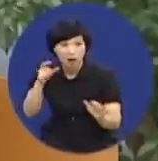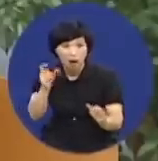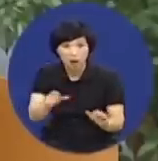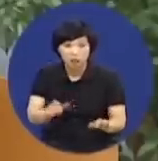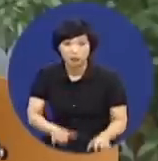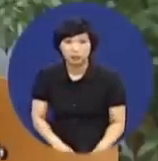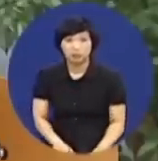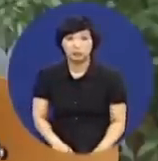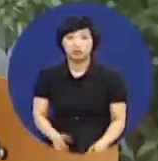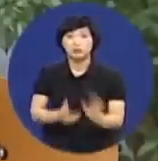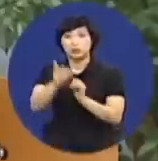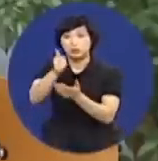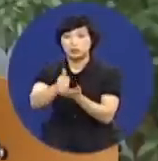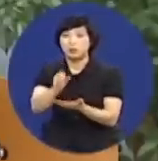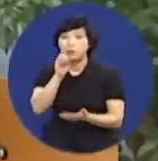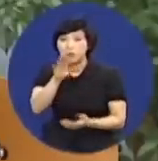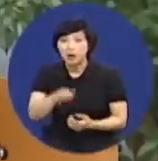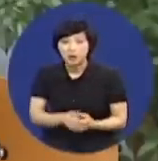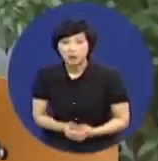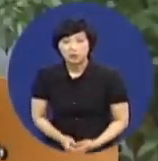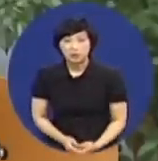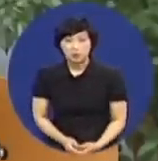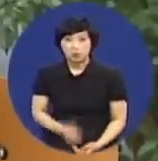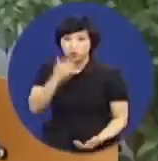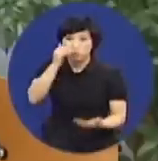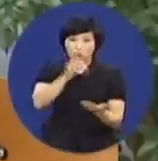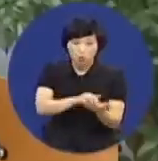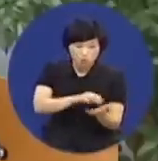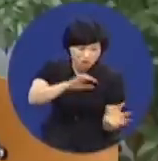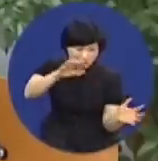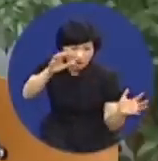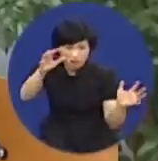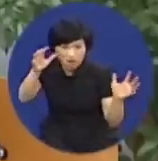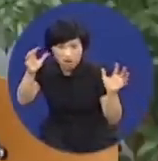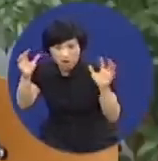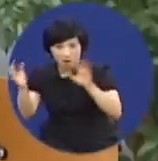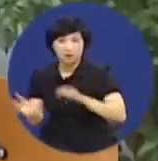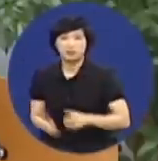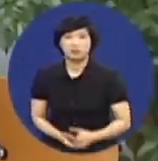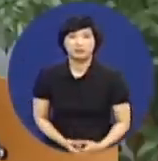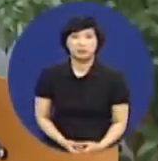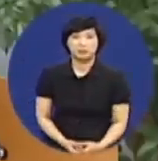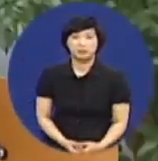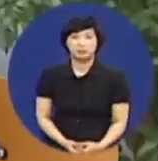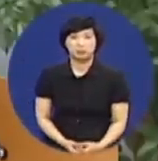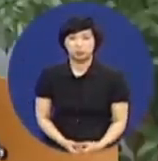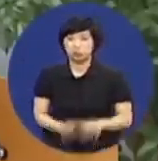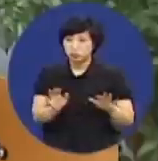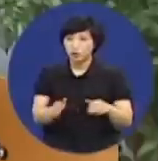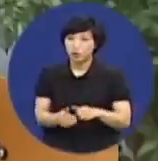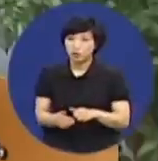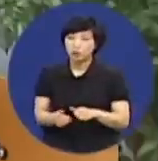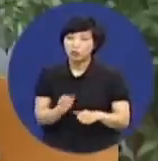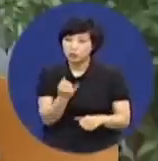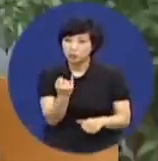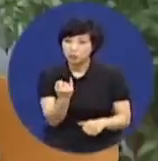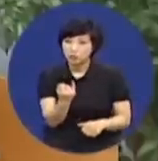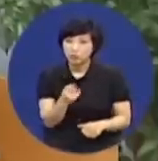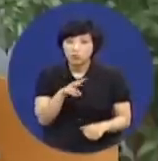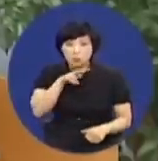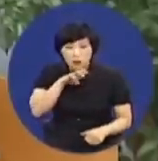なことでした。イエス様が石を取り除きなさいと言われました。ラザロの姉妹マル